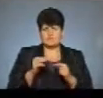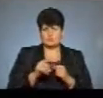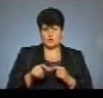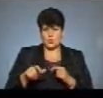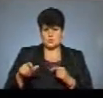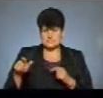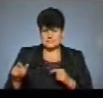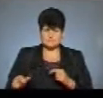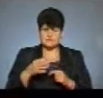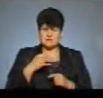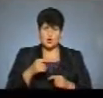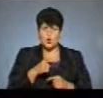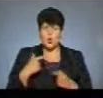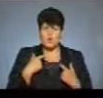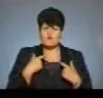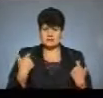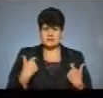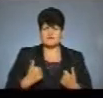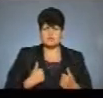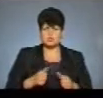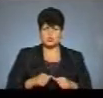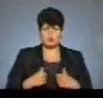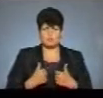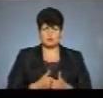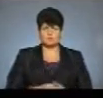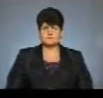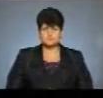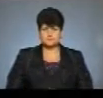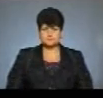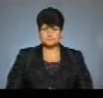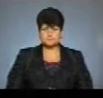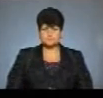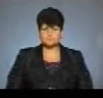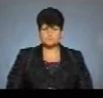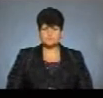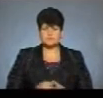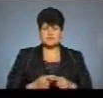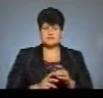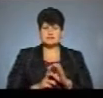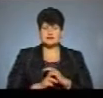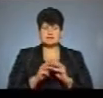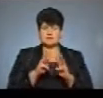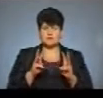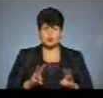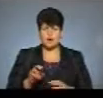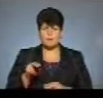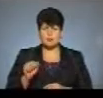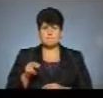осіб, повідомила офіцер Тернопільського військомату Олена Величанська. Це церква святого апостола